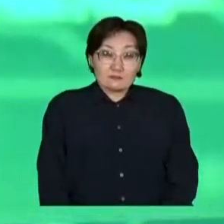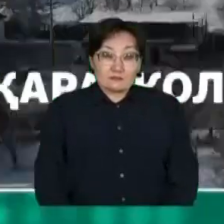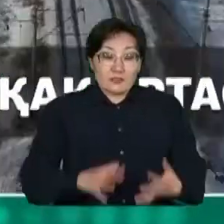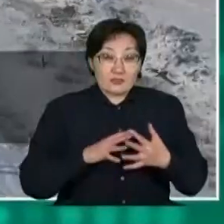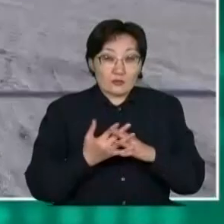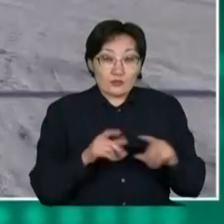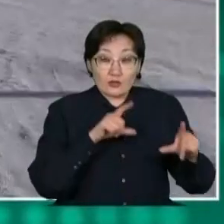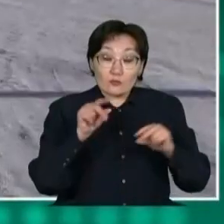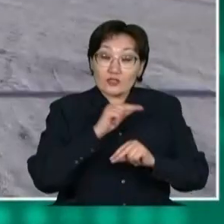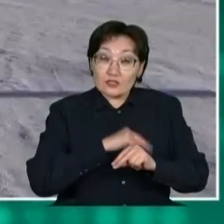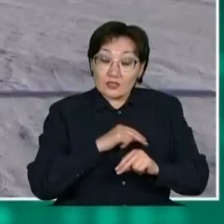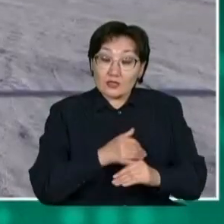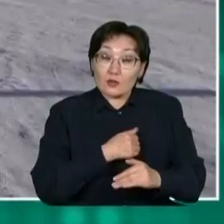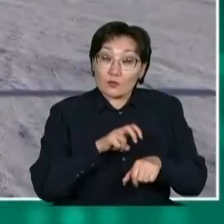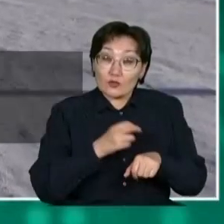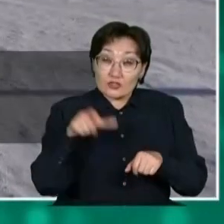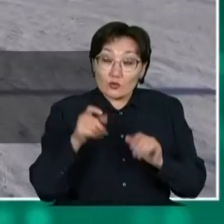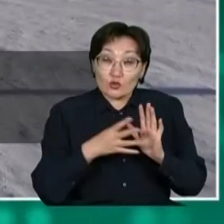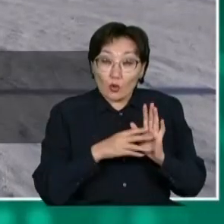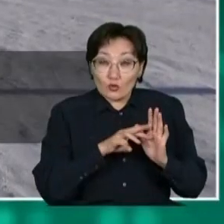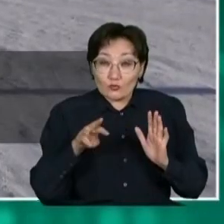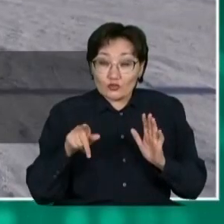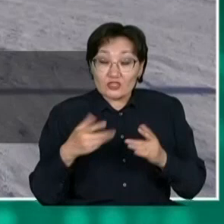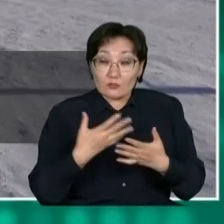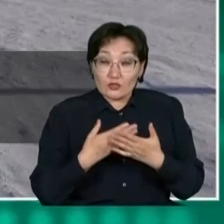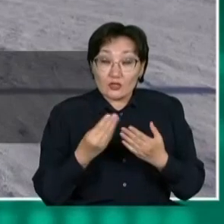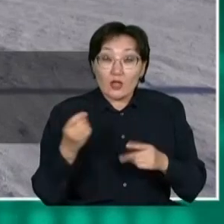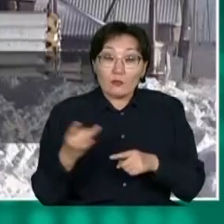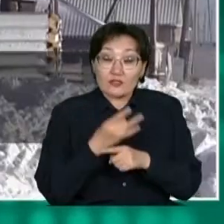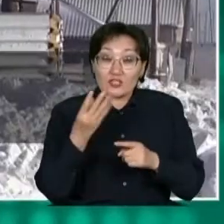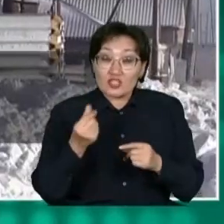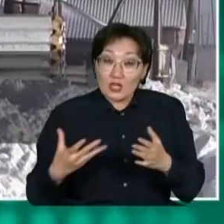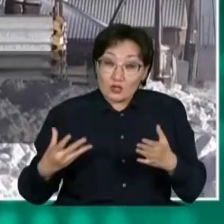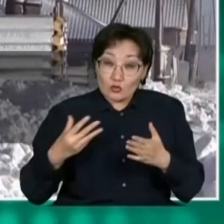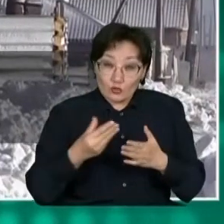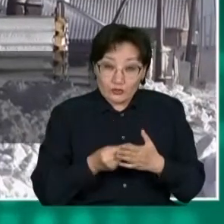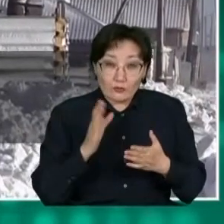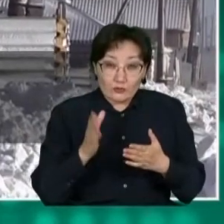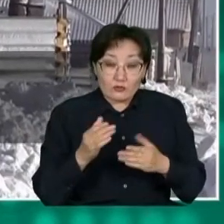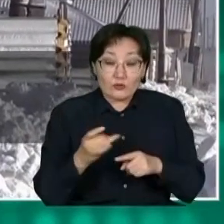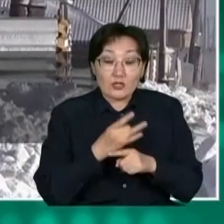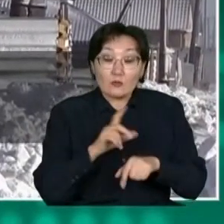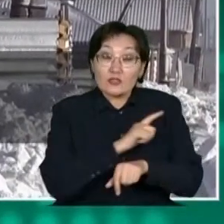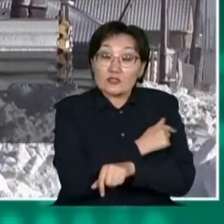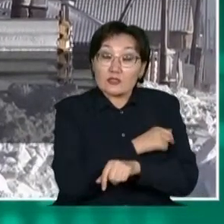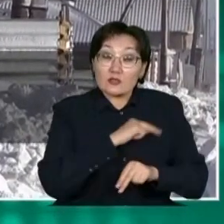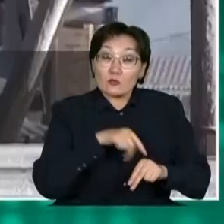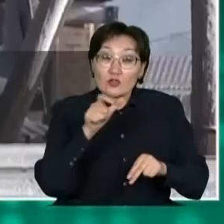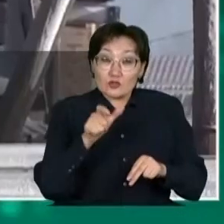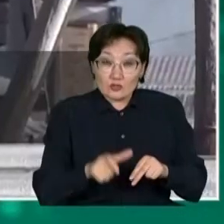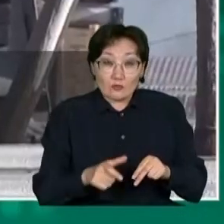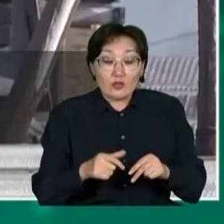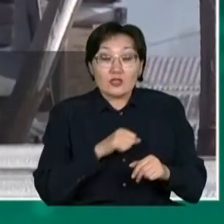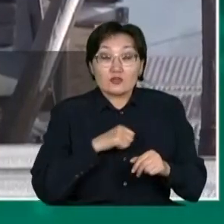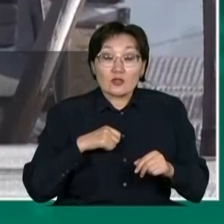Ауылға барып жұмыс істейтін дәрігерлерге 9 миллион теңгеге жуық бір ретті көтерме ақы беріледі. Ол үшін медицина қызметкерлері